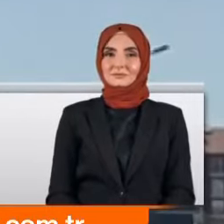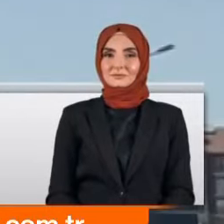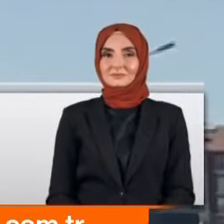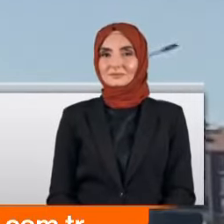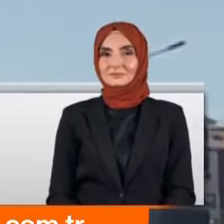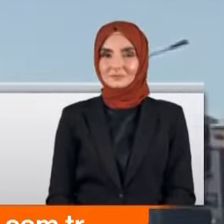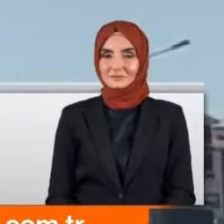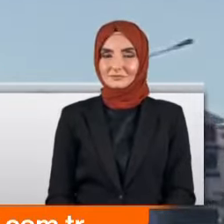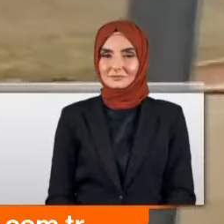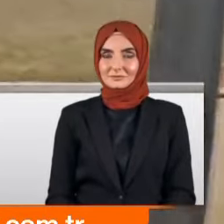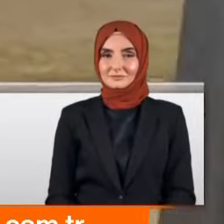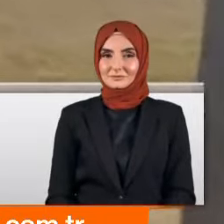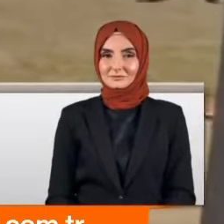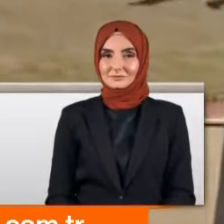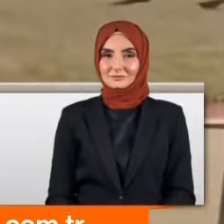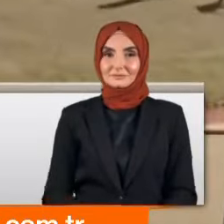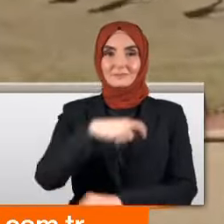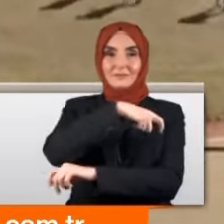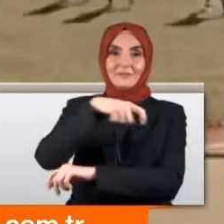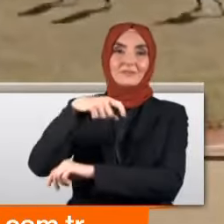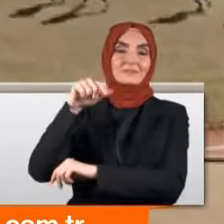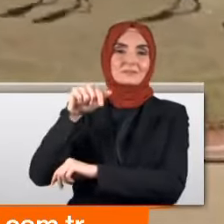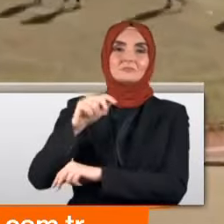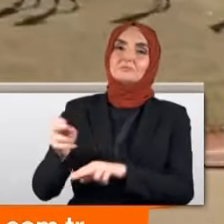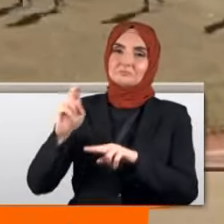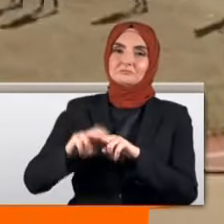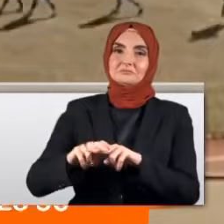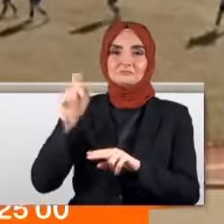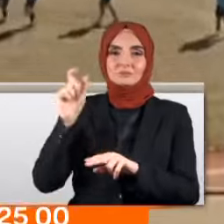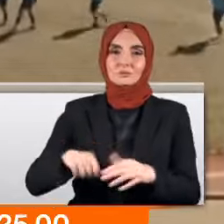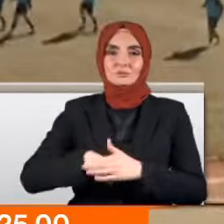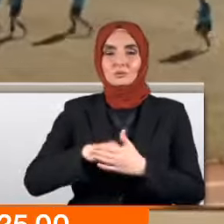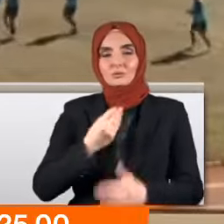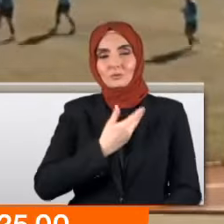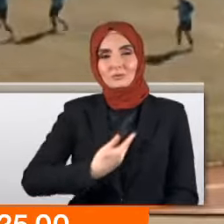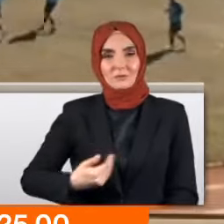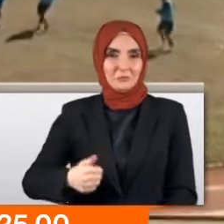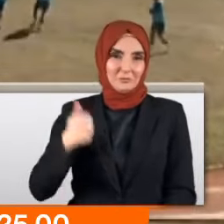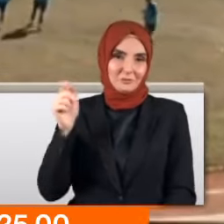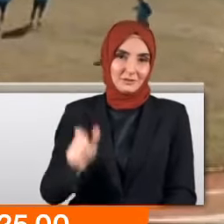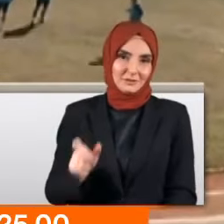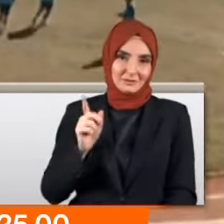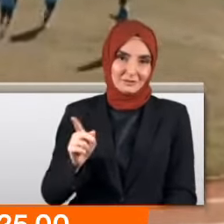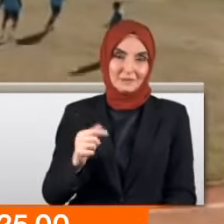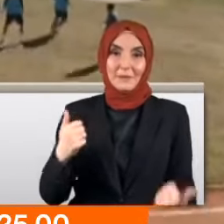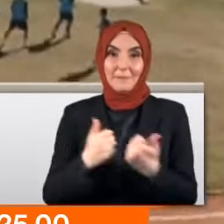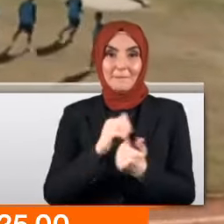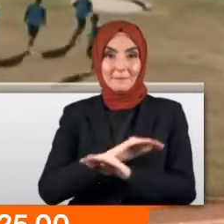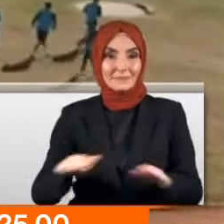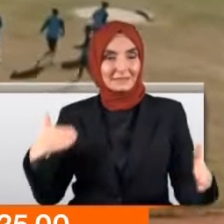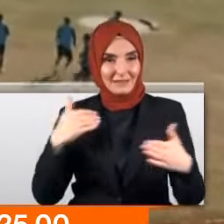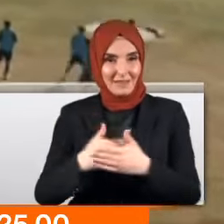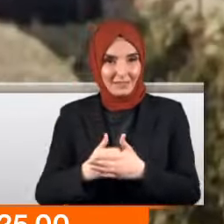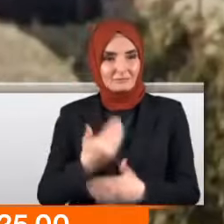havada maçı izlettirecekler. Vinç sepetine çıkan futbol sevdalısı başkan maçın bitiş düdüğü çalıncaya kadar takımını